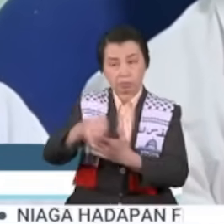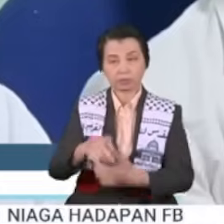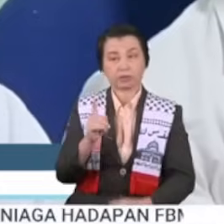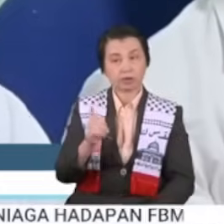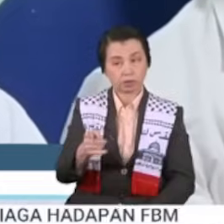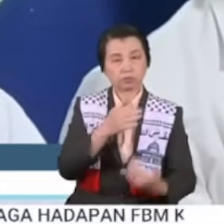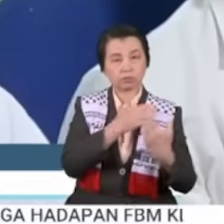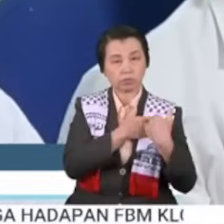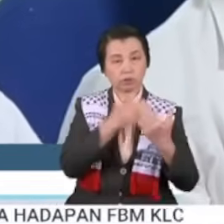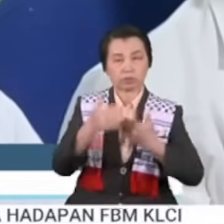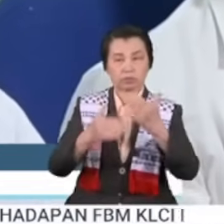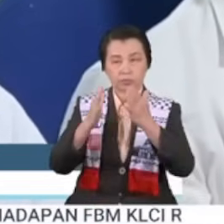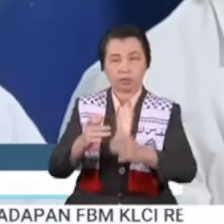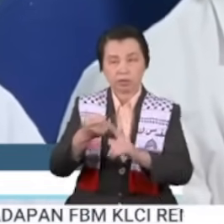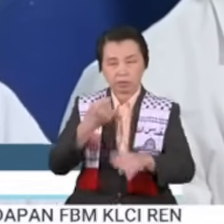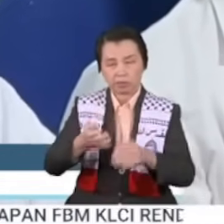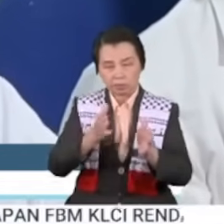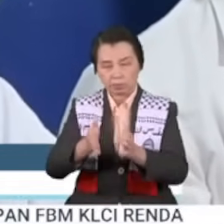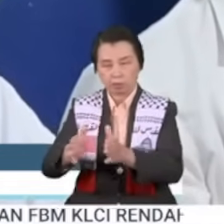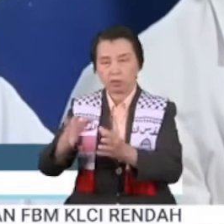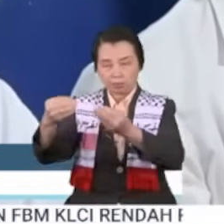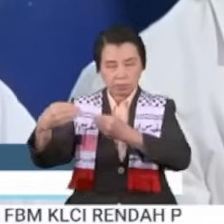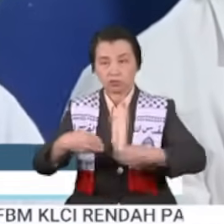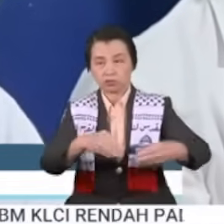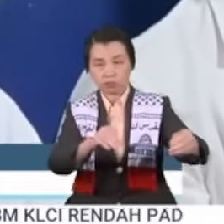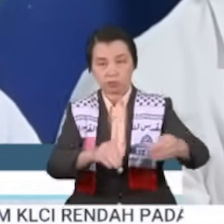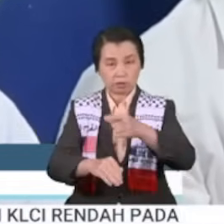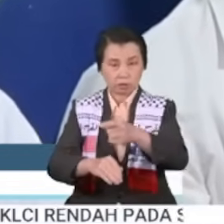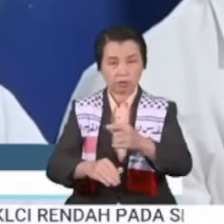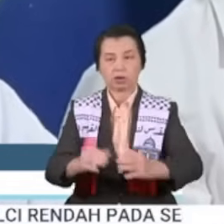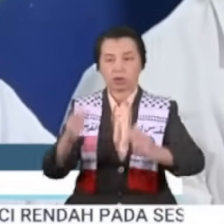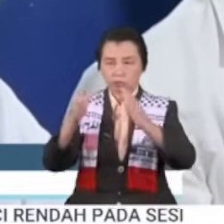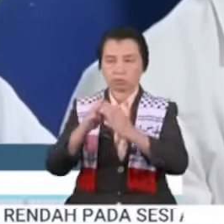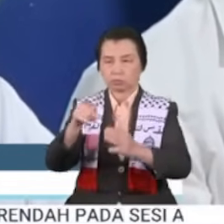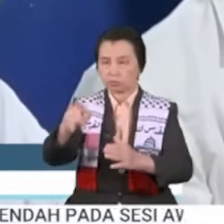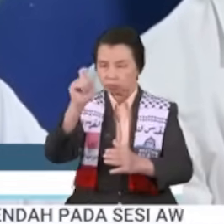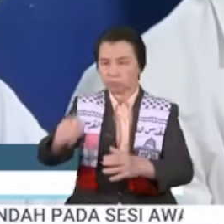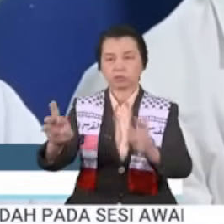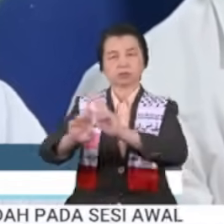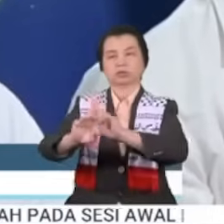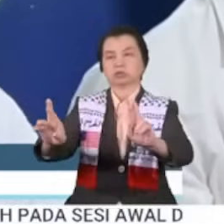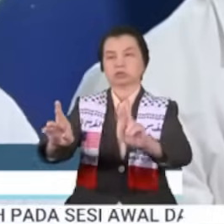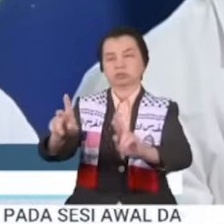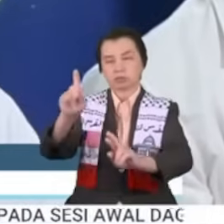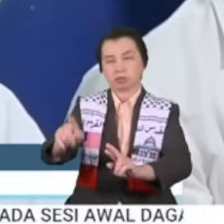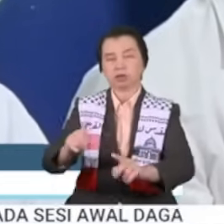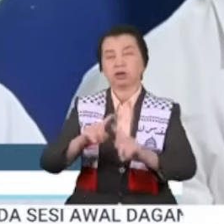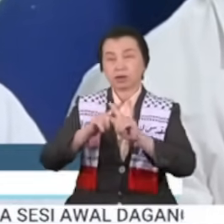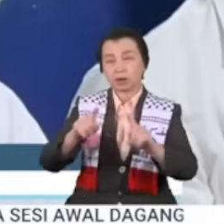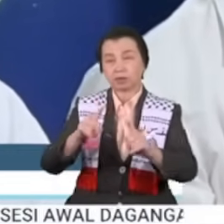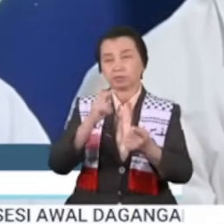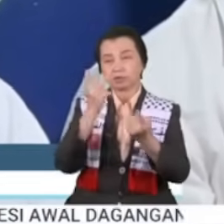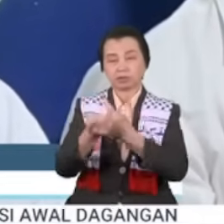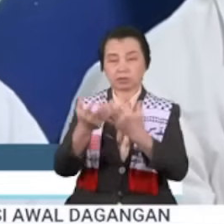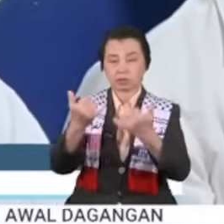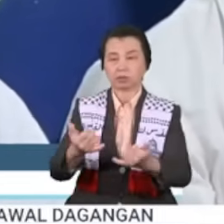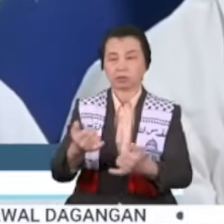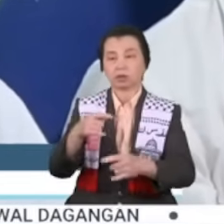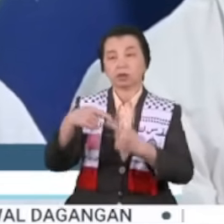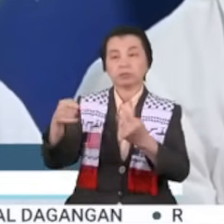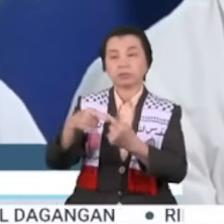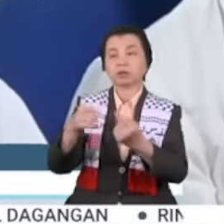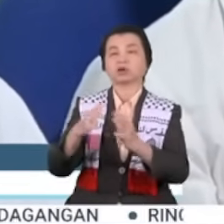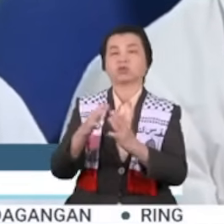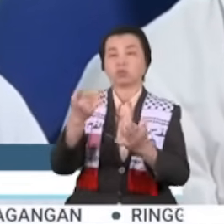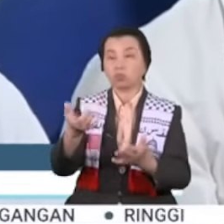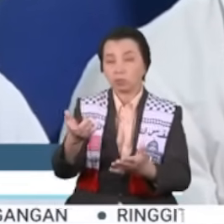tersebut daripada merancang menjual dan sebagainya rumah tu Kamu kena siapkan tetapi dalam keadaan sekarang bila rumah